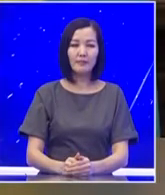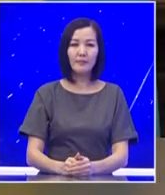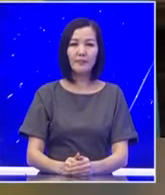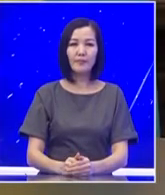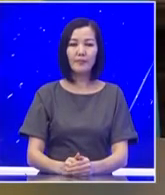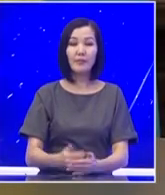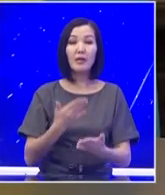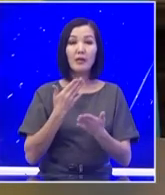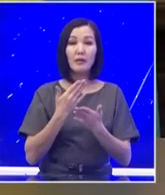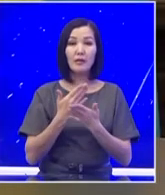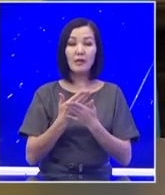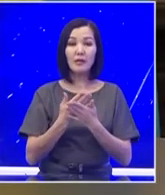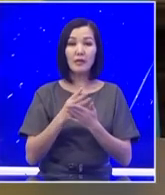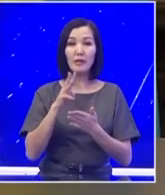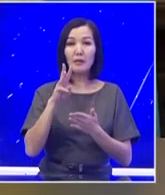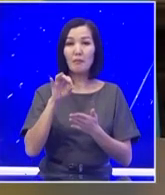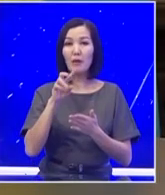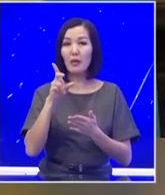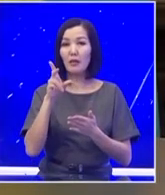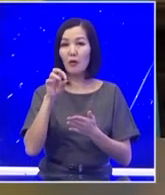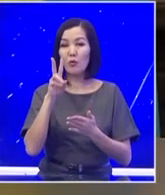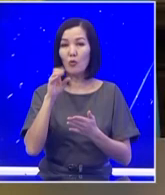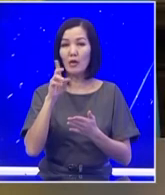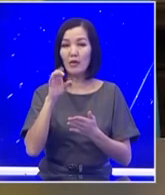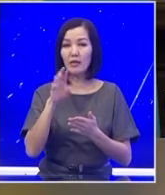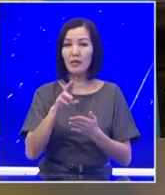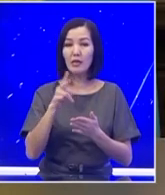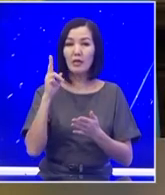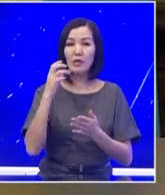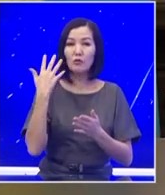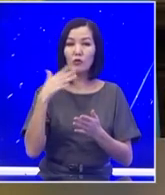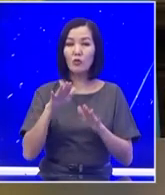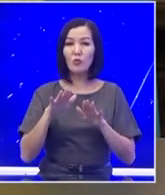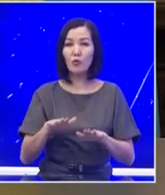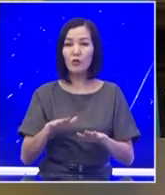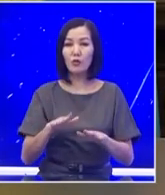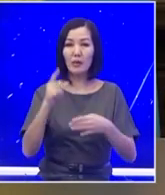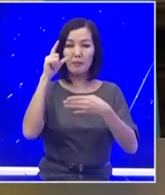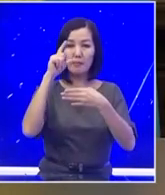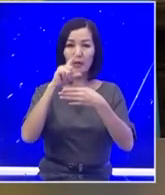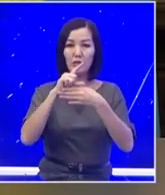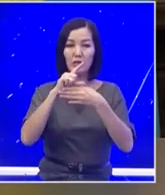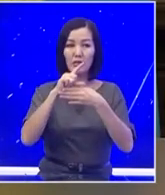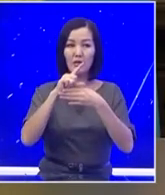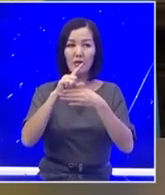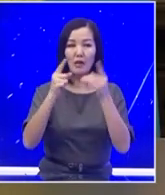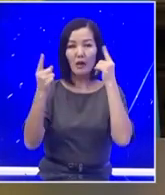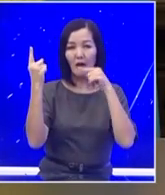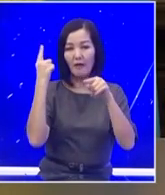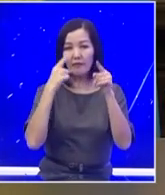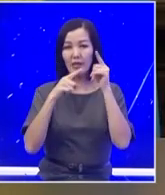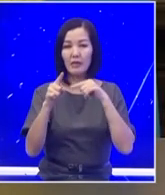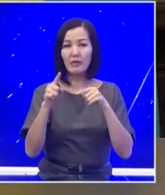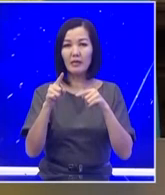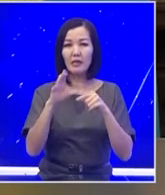Атап айтсақ, Монголияның Баян өлкей қаласындағы 250 орындық мешітті, соның авторы Сирия Дамас